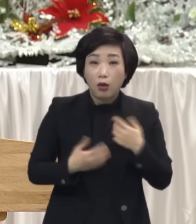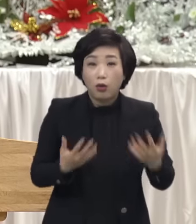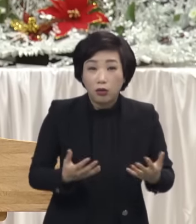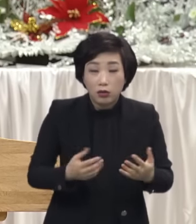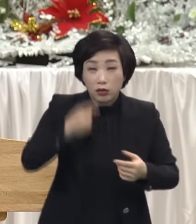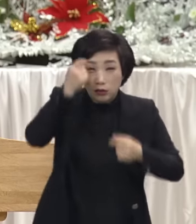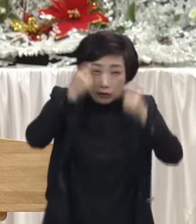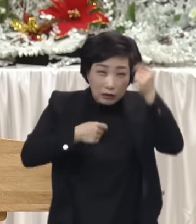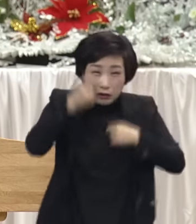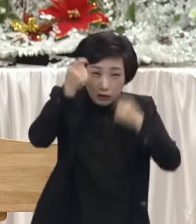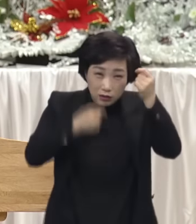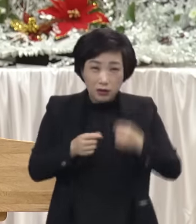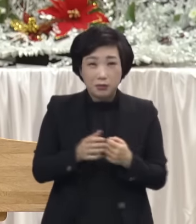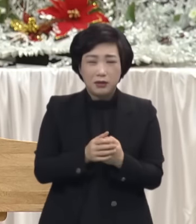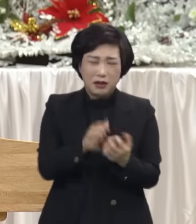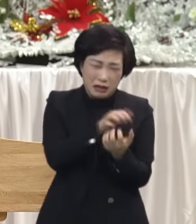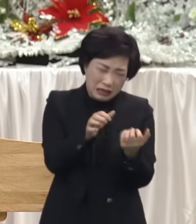울며